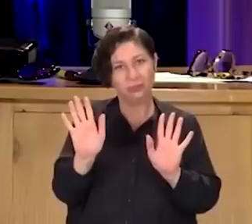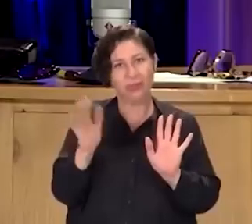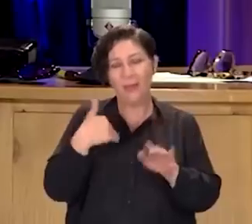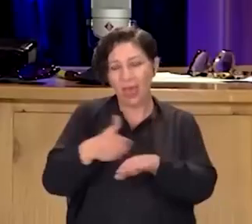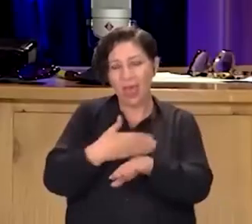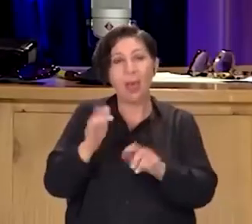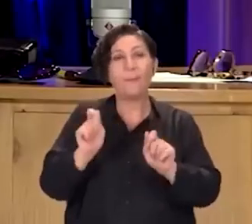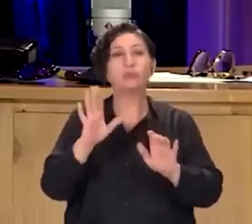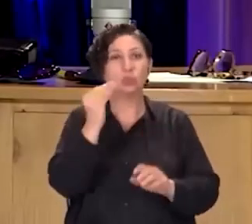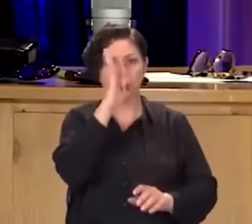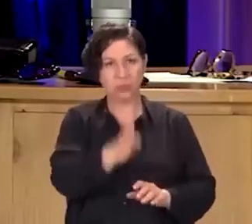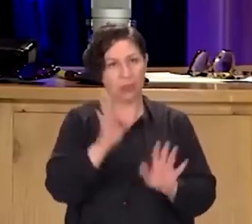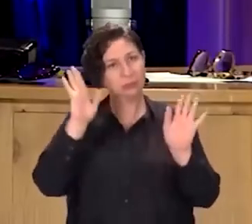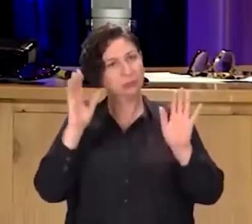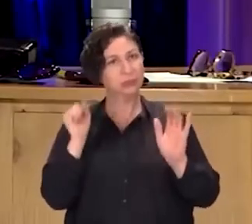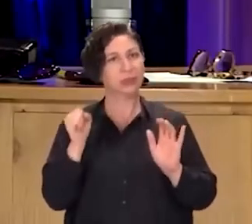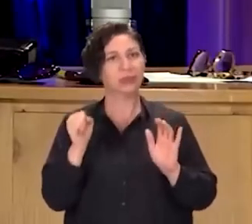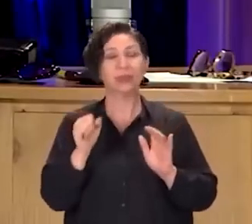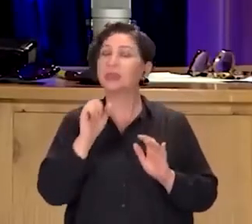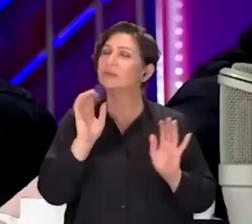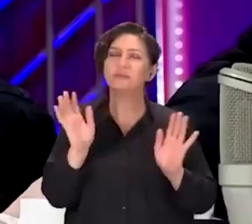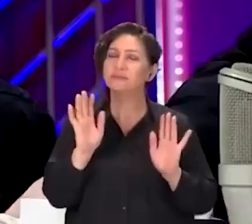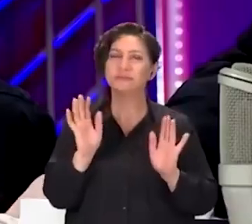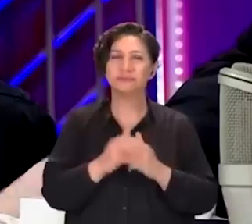biliyorum. Çok serttir. Çok serttir. Hiç.